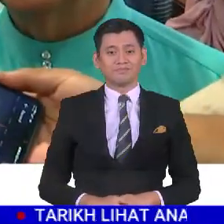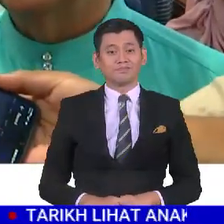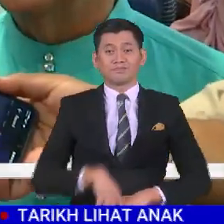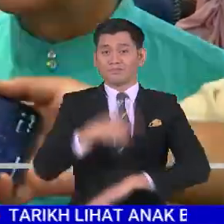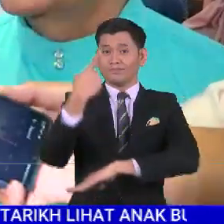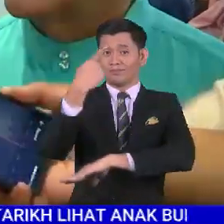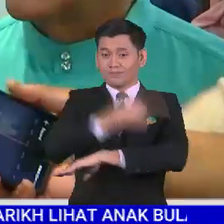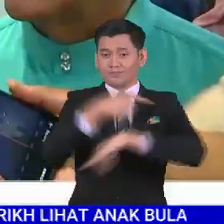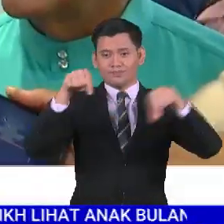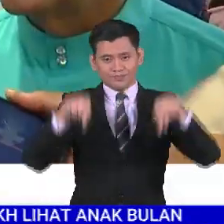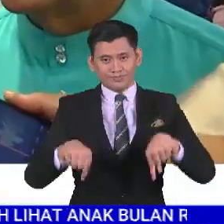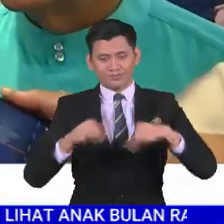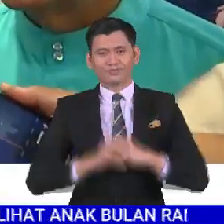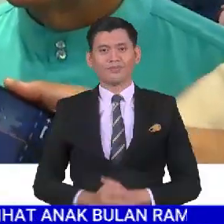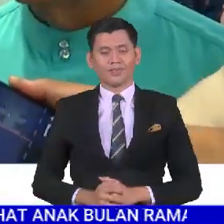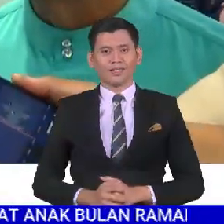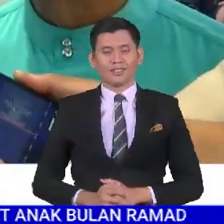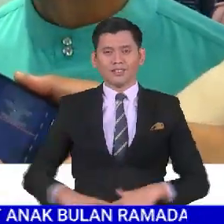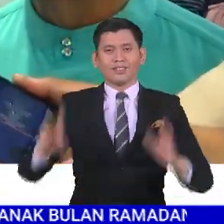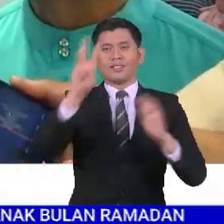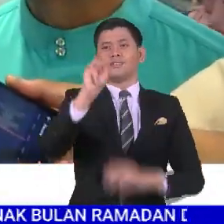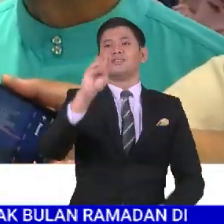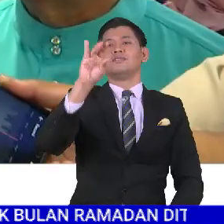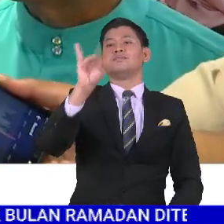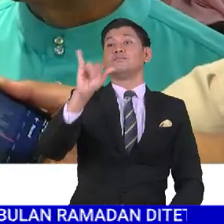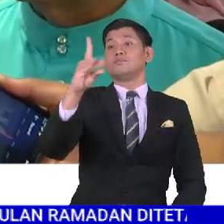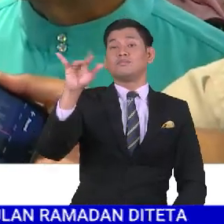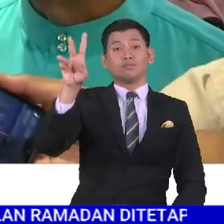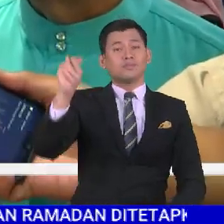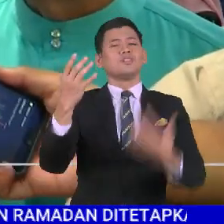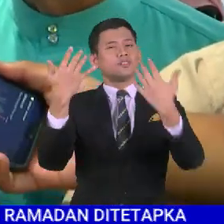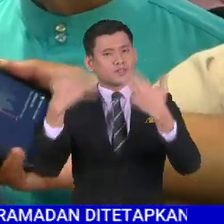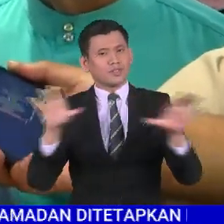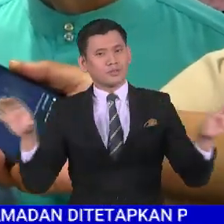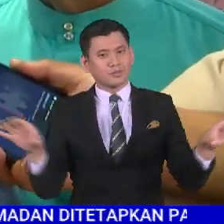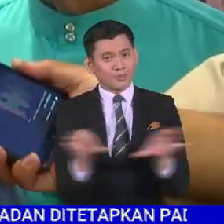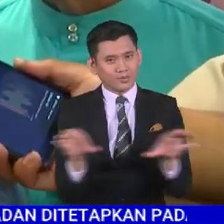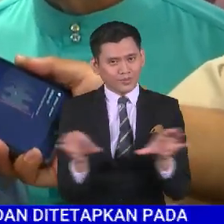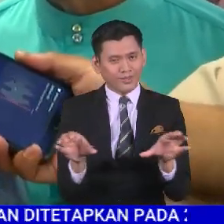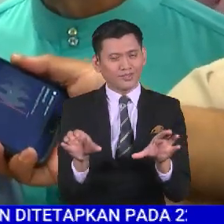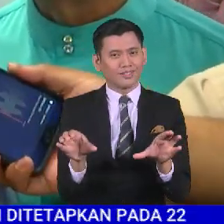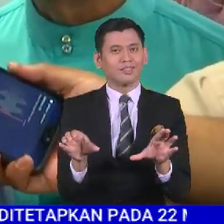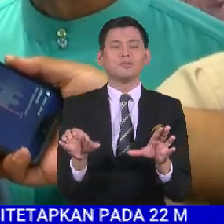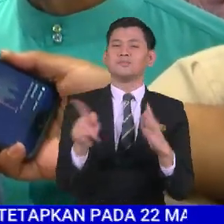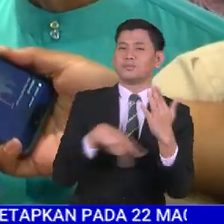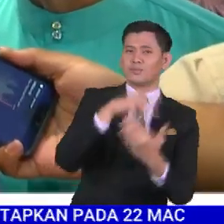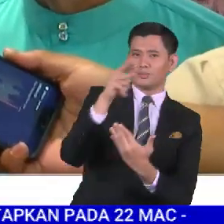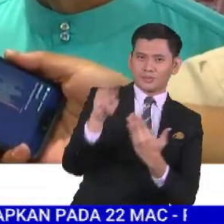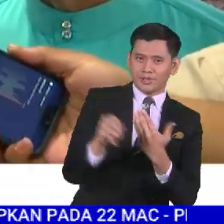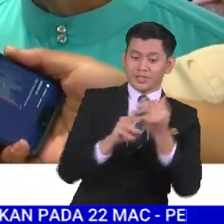Pada hari ini, Maidin telah melangsungkan lagi payung rahmahnya